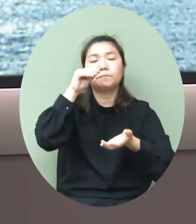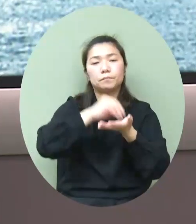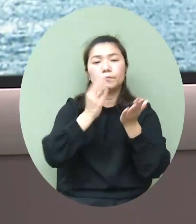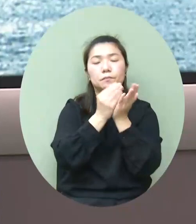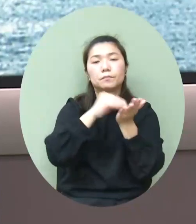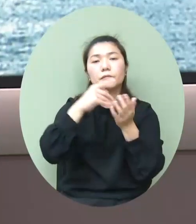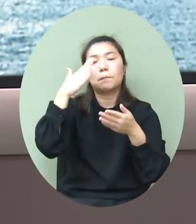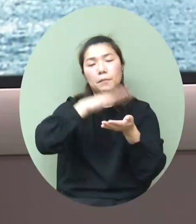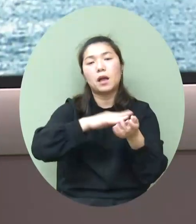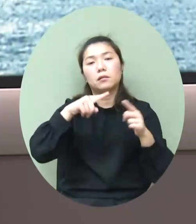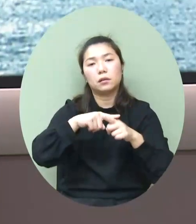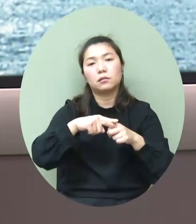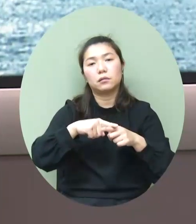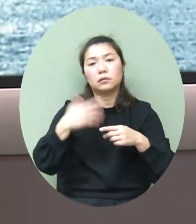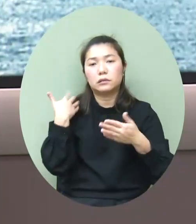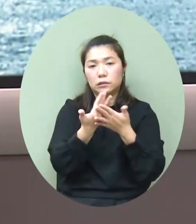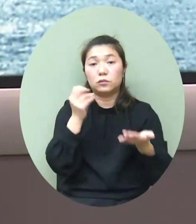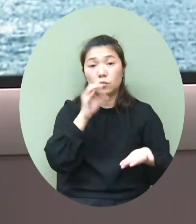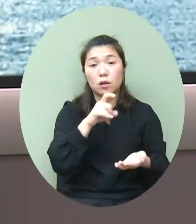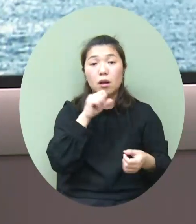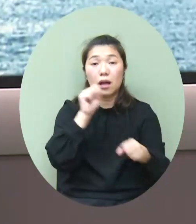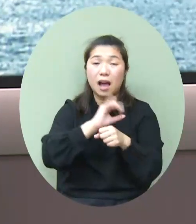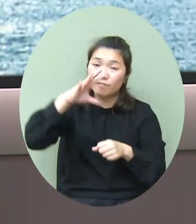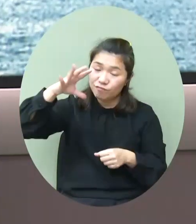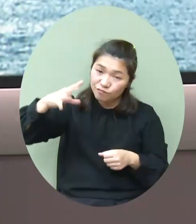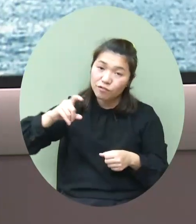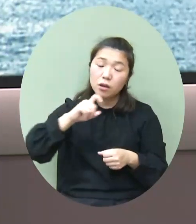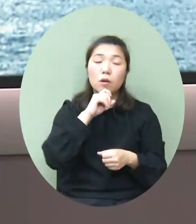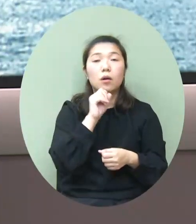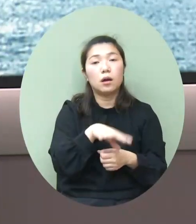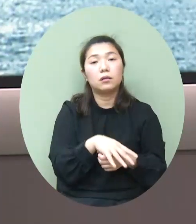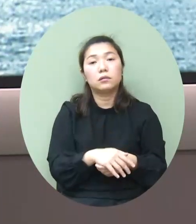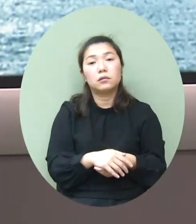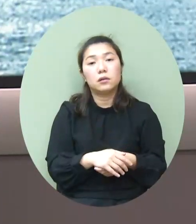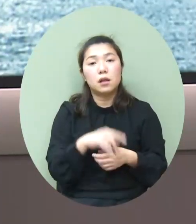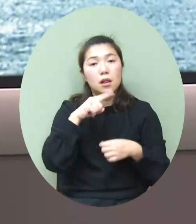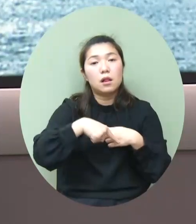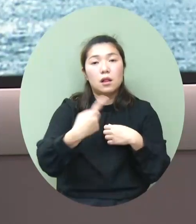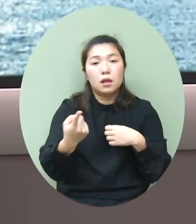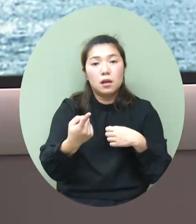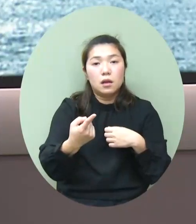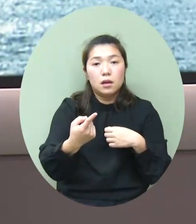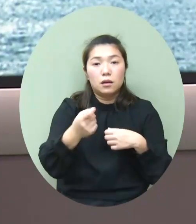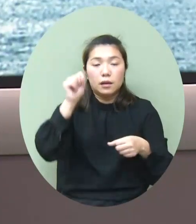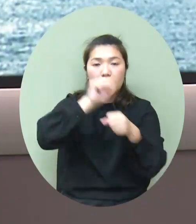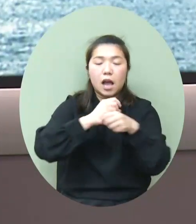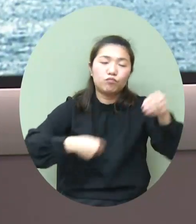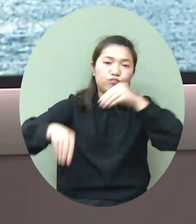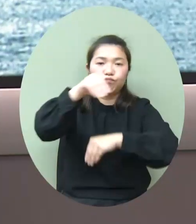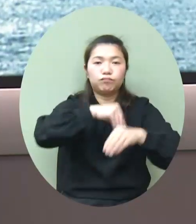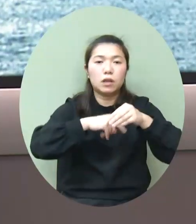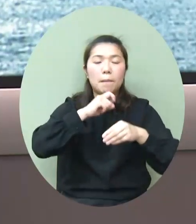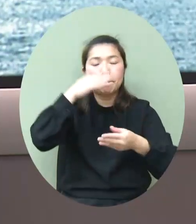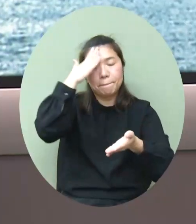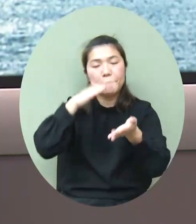为接收确诊病人，之前我们提到会增加风扇等等，另外也会